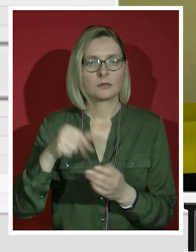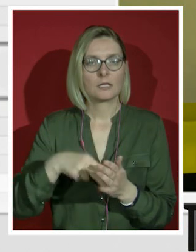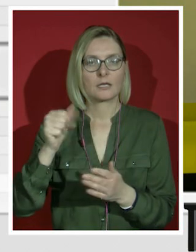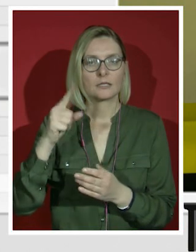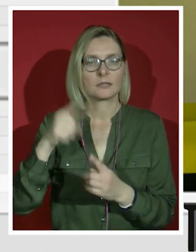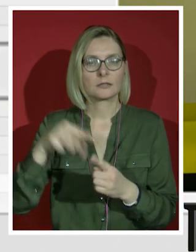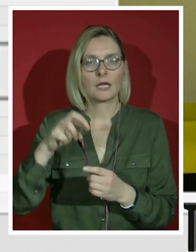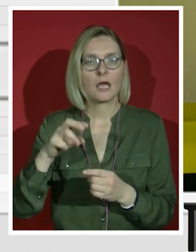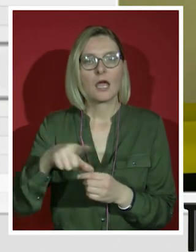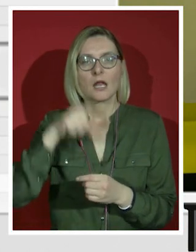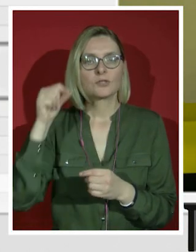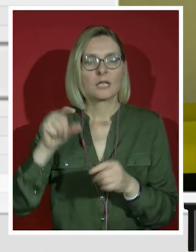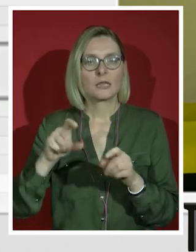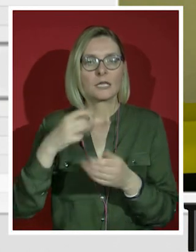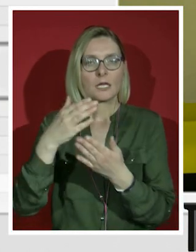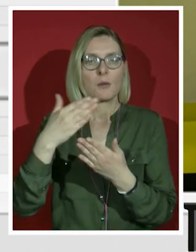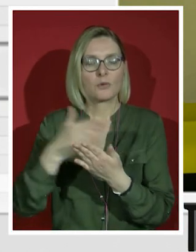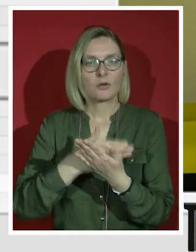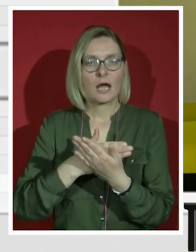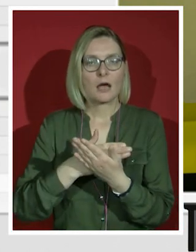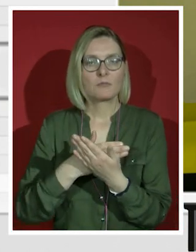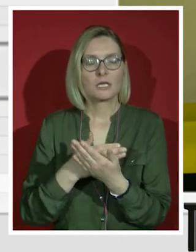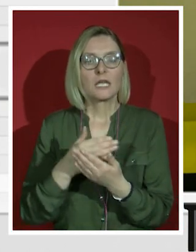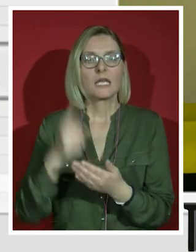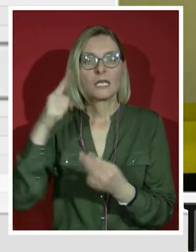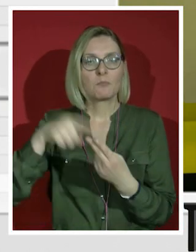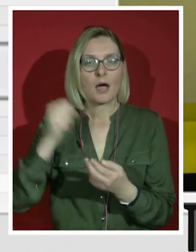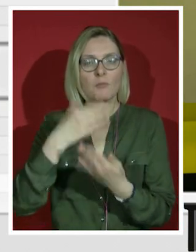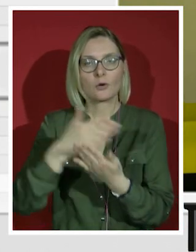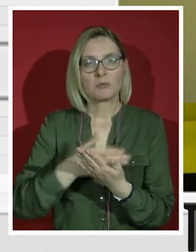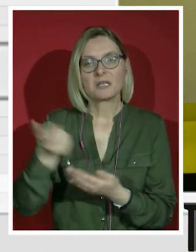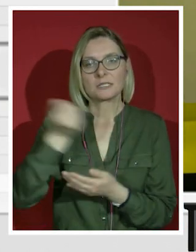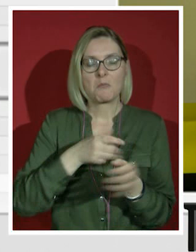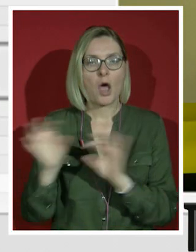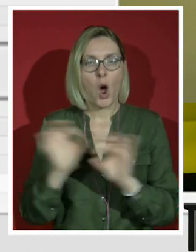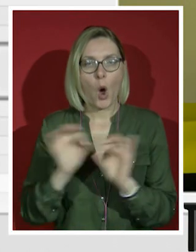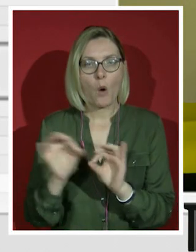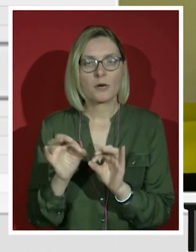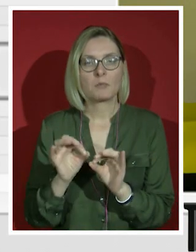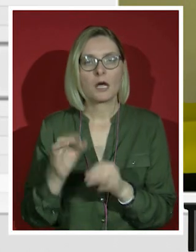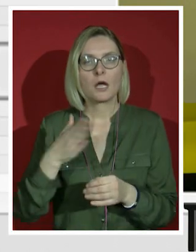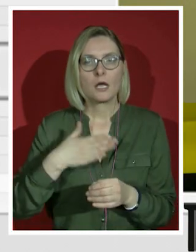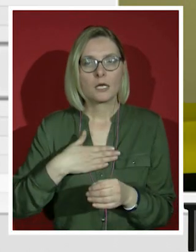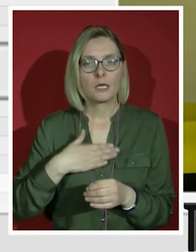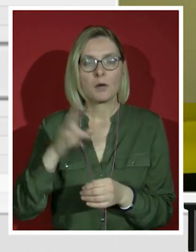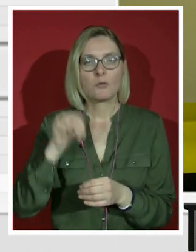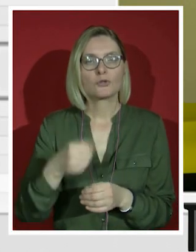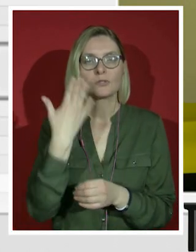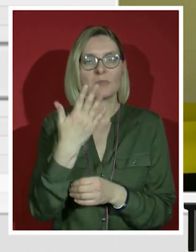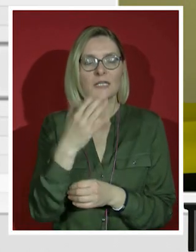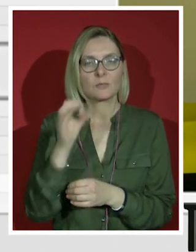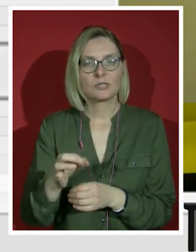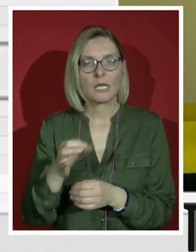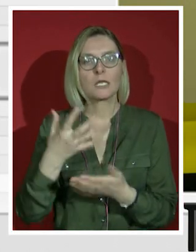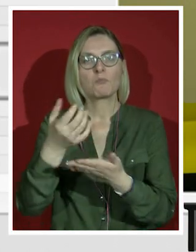националните програми, ИПРД програмите се исто така поддршка за набавка на опрема, да има можност да занабави пчелар со 50%